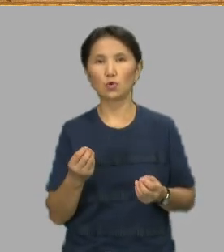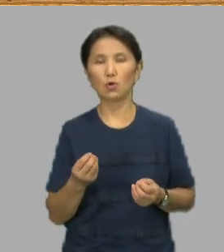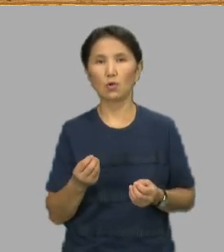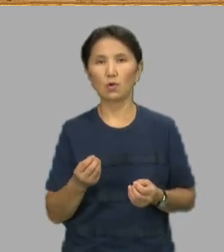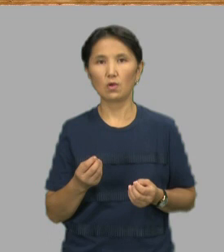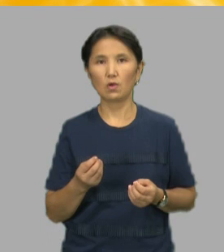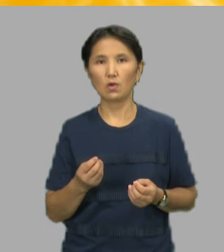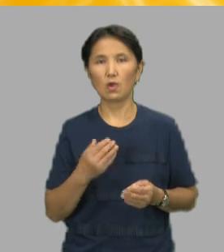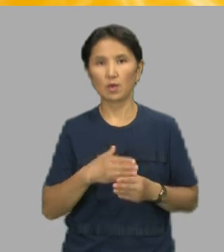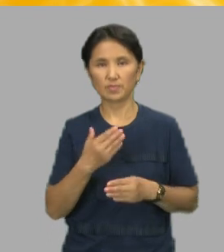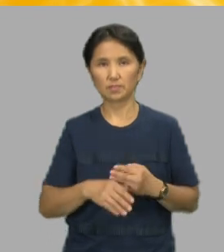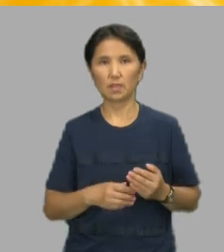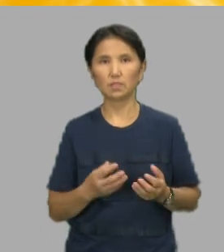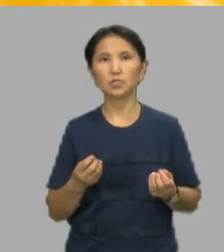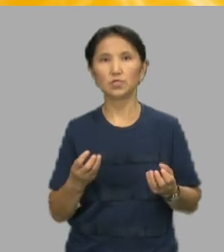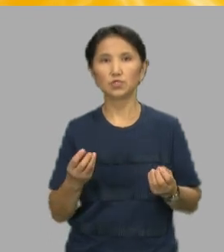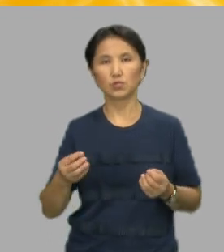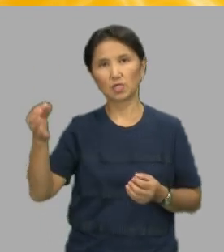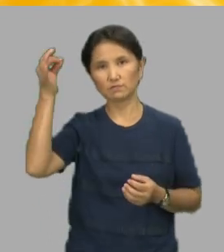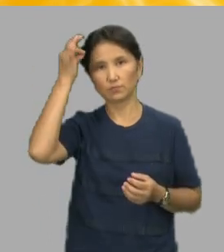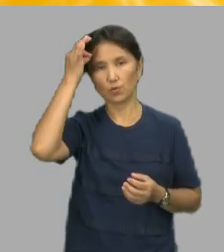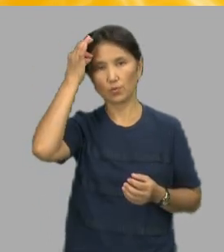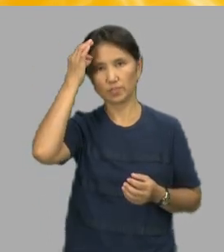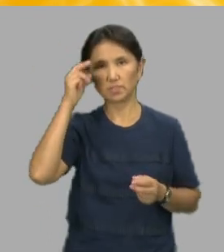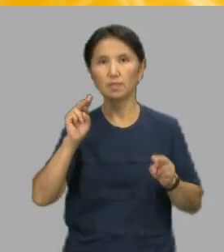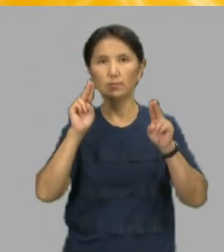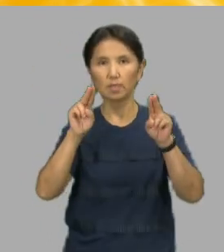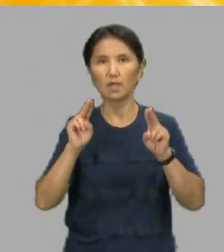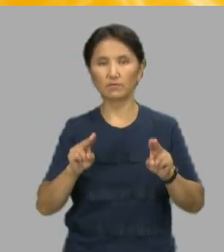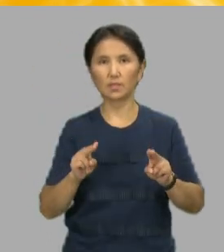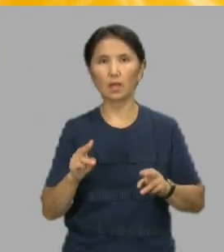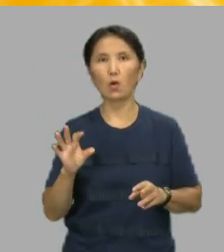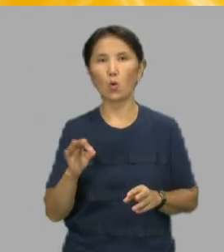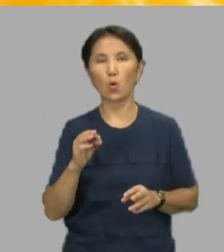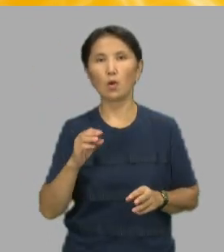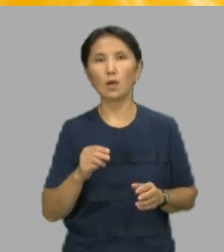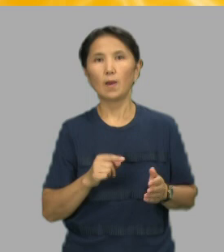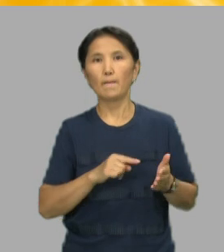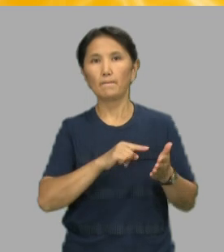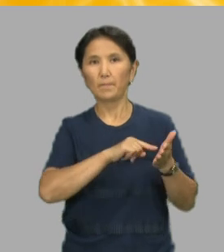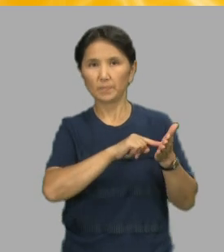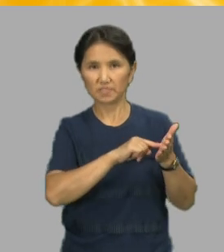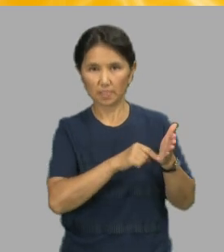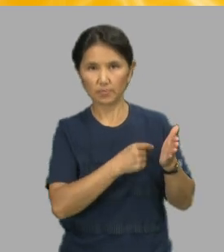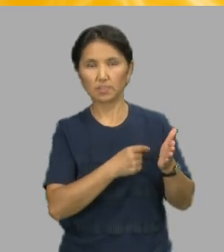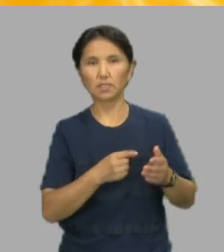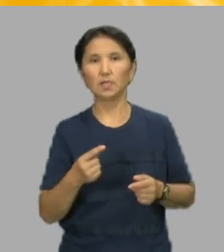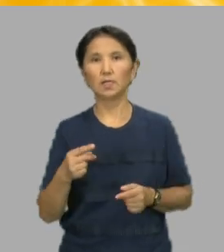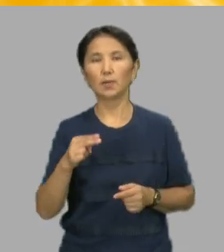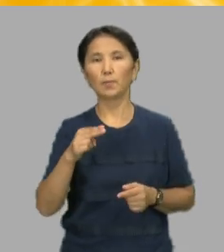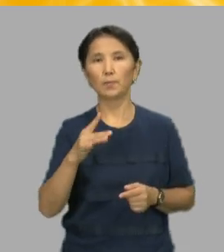успел. Еще раз вспомните правила о постановке запятых